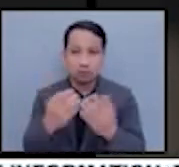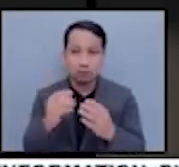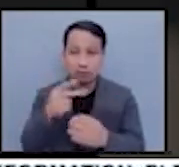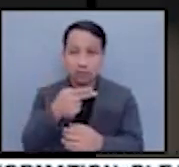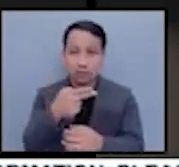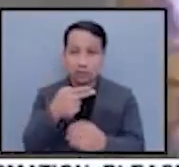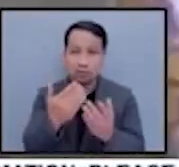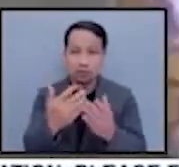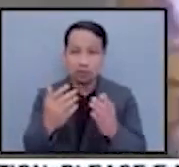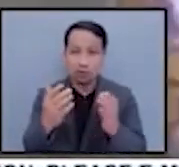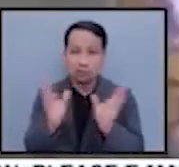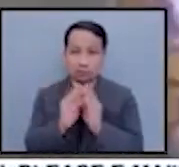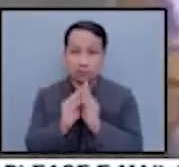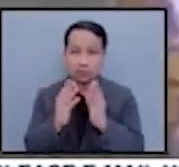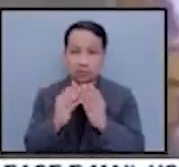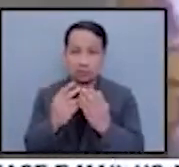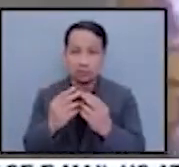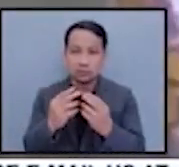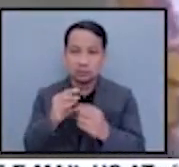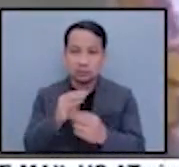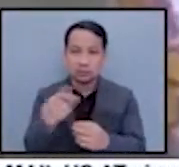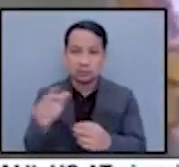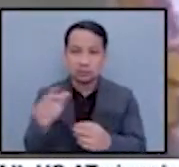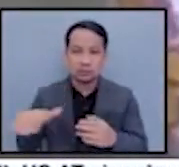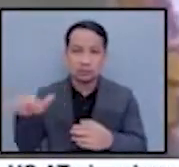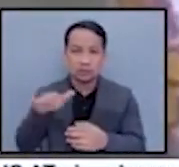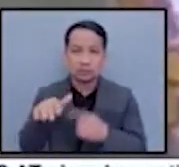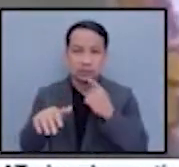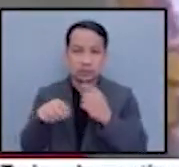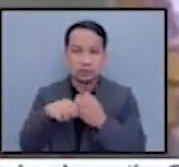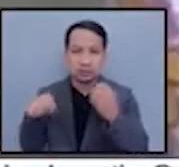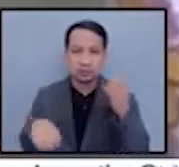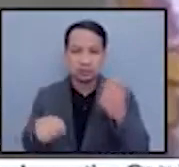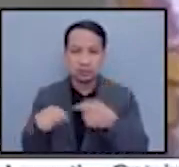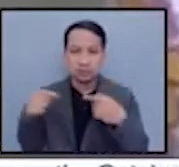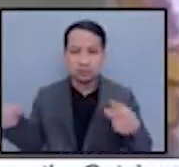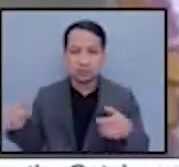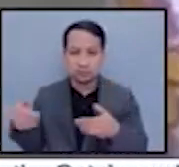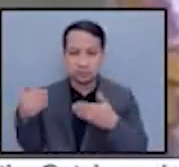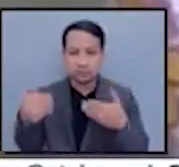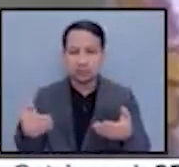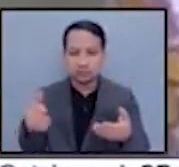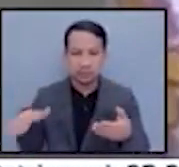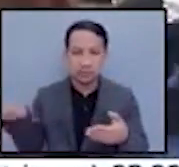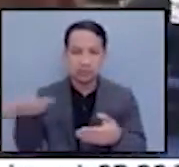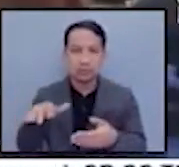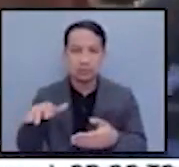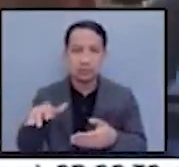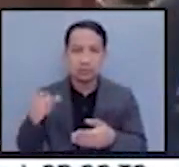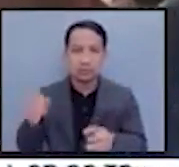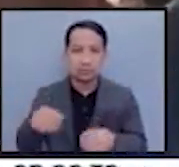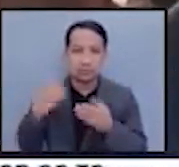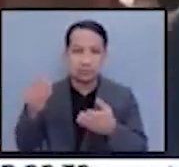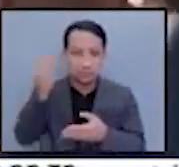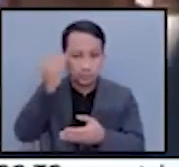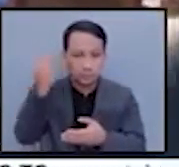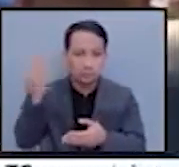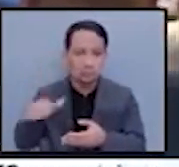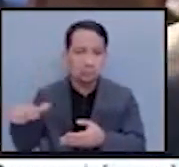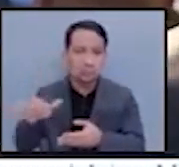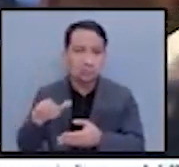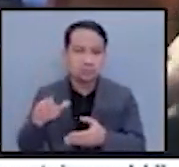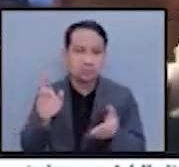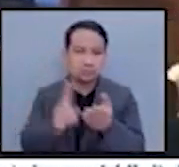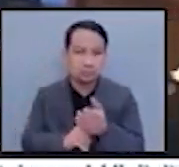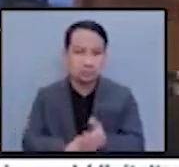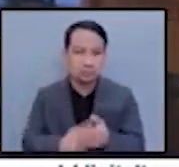and you will see on Monday. Para naman sa mga nasa oposisyon, ipagpapatuloy lang nila ang kanilang pagbibigay opinyon at pagrehistro ng posisyon